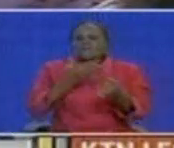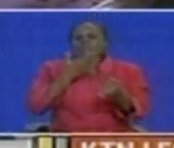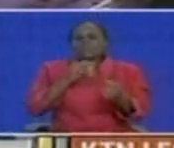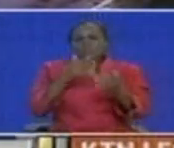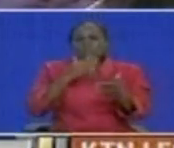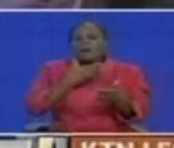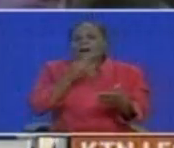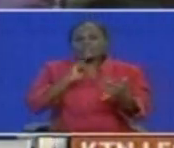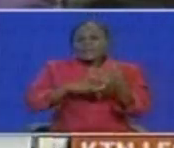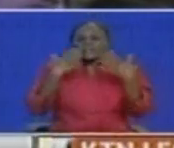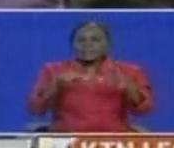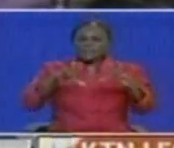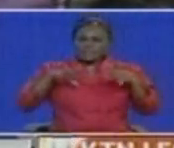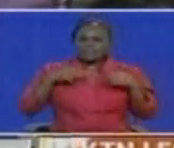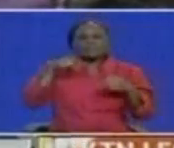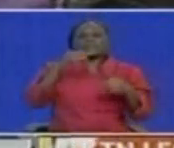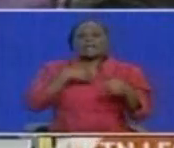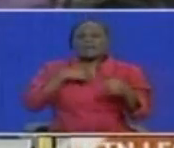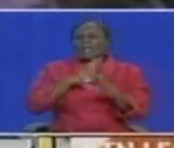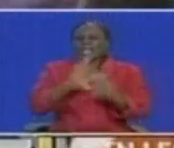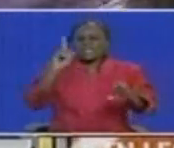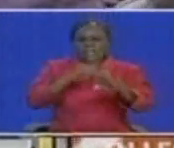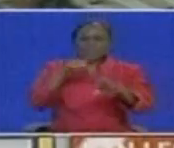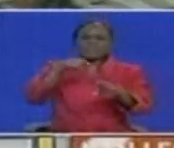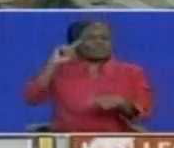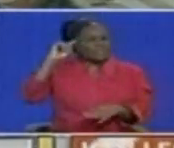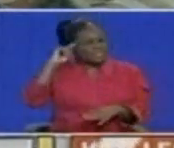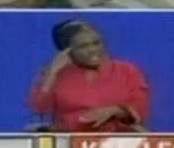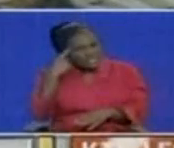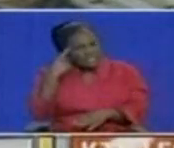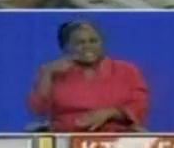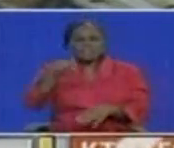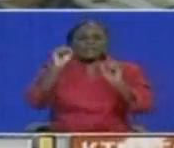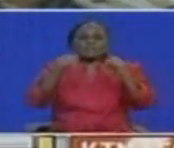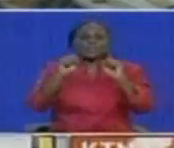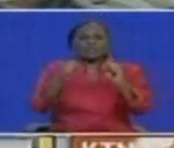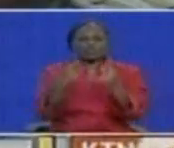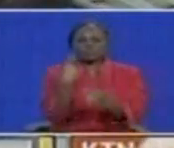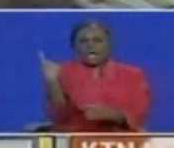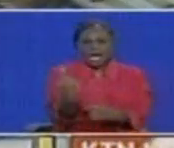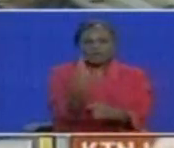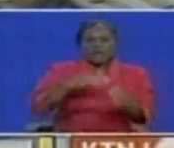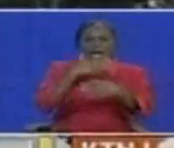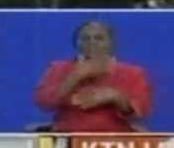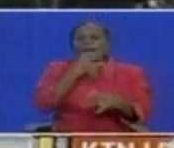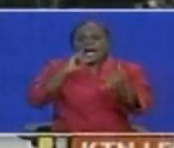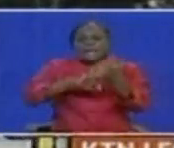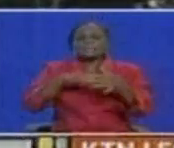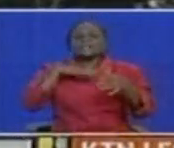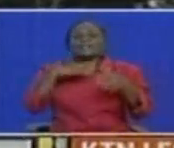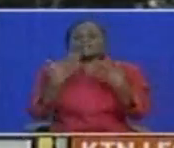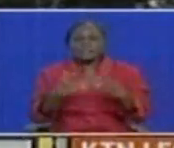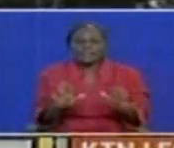Mwiga, walikiri kwetu kuwa hakuna hata wakati mmoja walipodhani kuwa wangesalia pweke baada ya waume zao kufariki. Ilikuwa